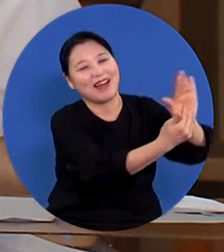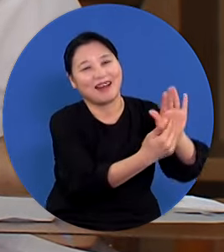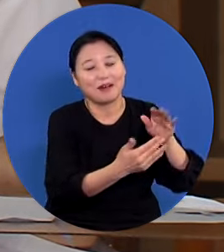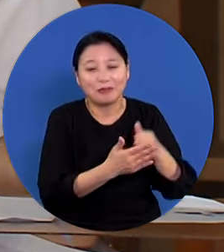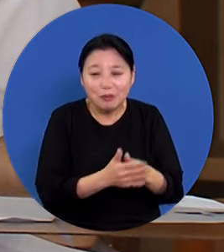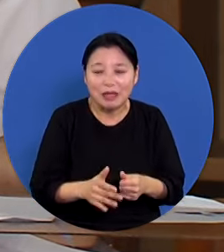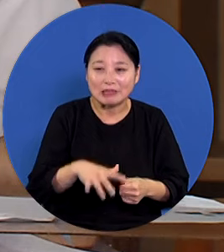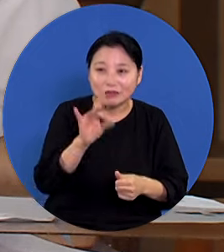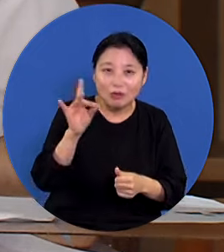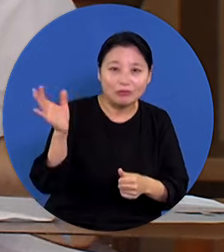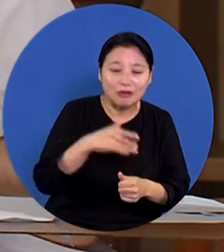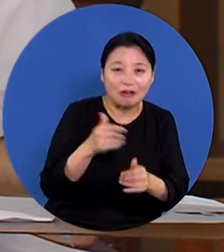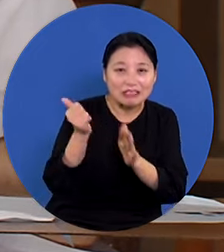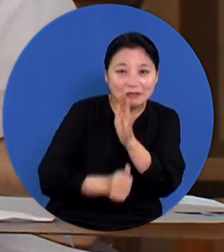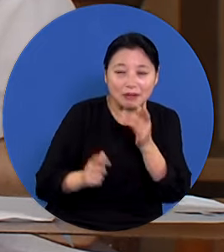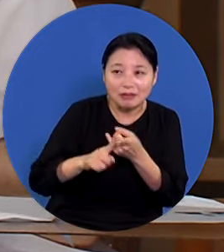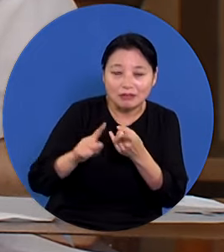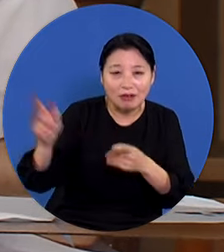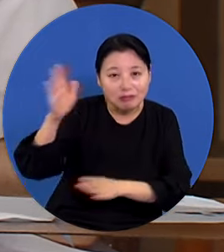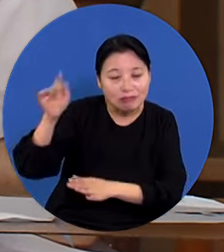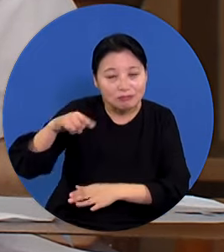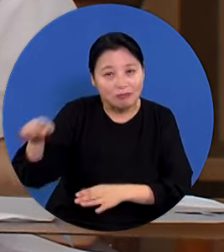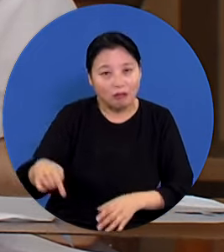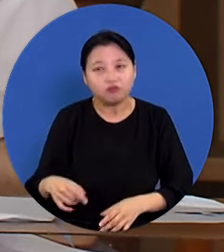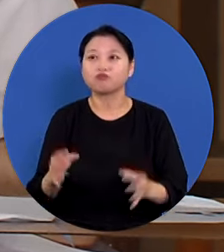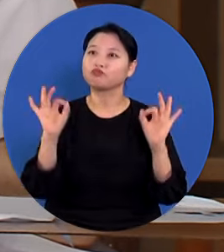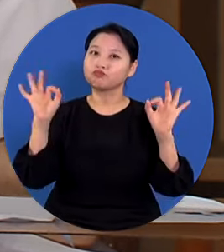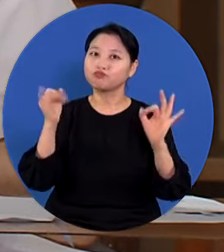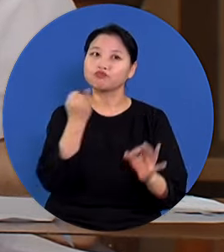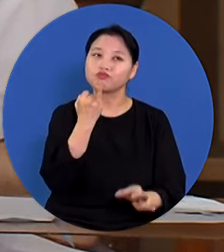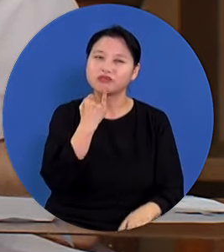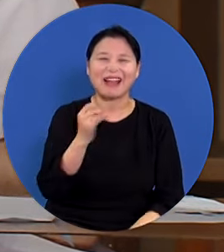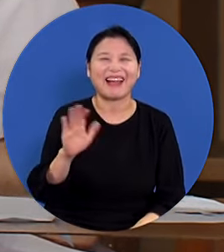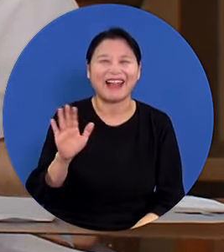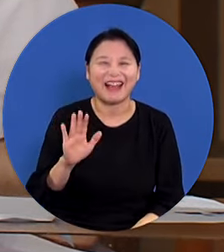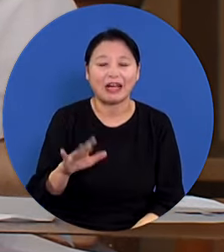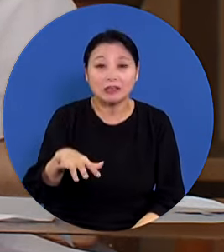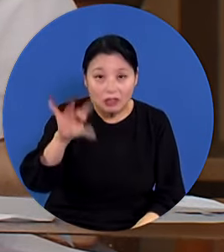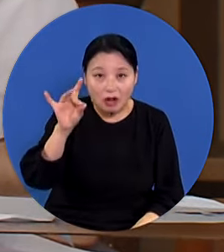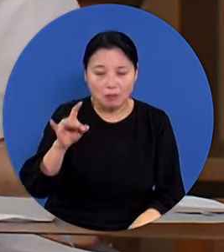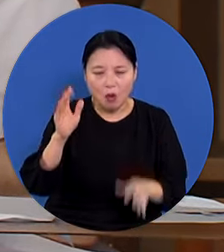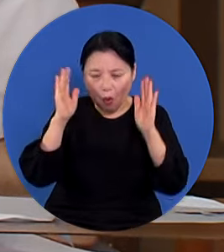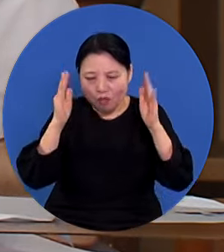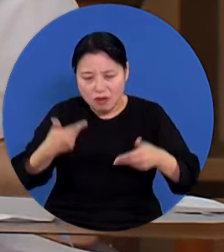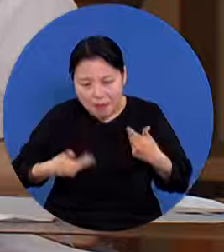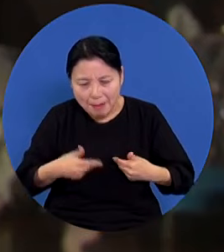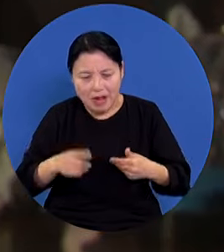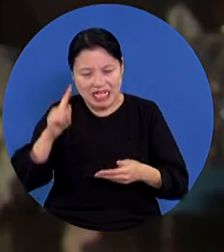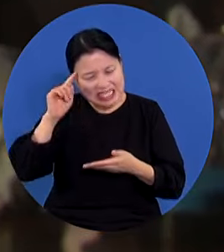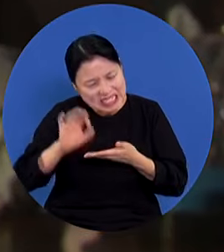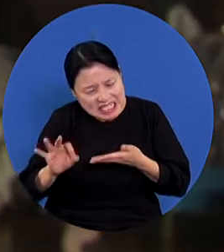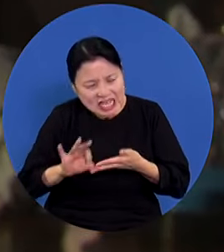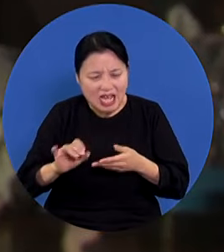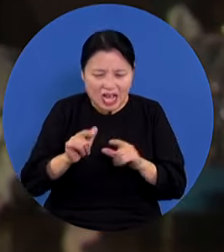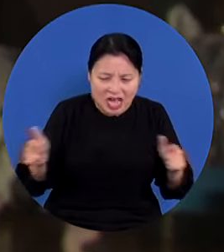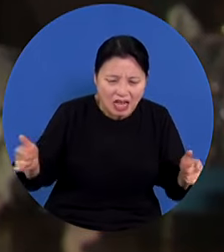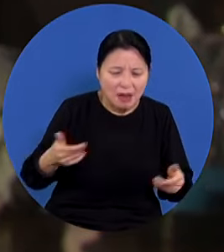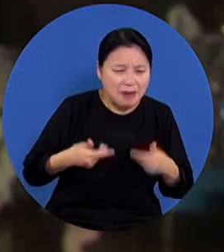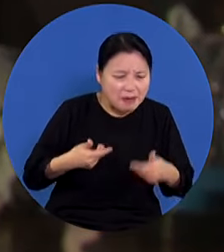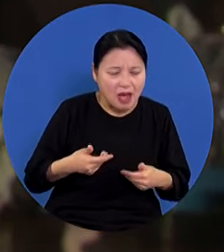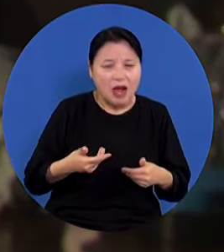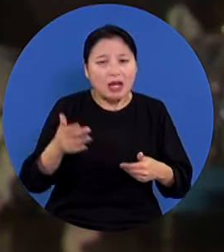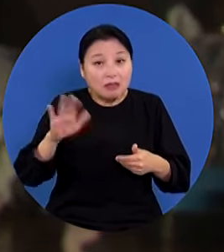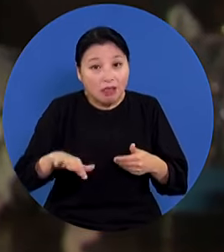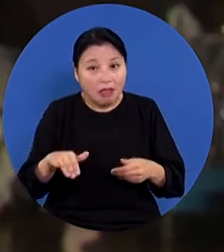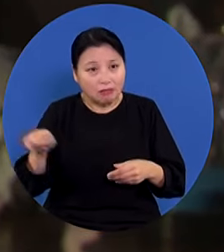실패에 대해서 왜냐면 학생들도 그렇고 뭐 공부하기도 바쁘고 지금 신경 쓸 것도 많은데 그런 그렇죠, 예, 그렇죠.